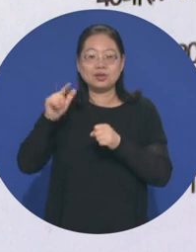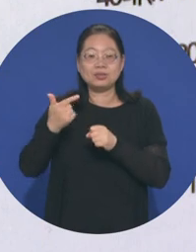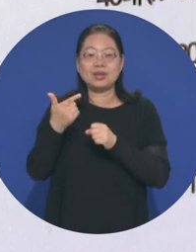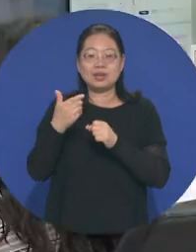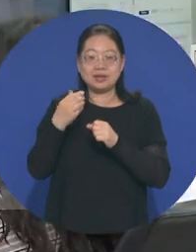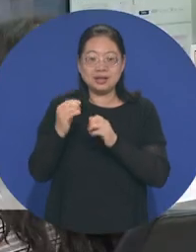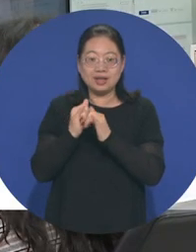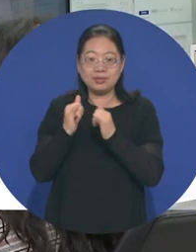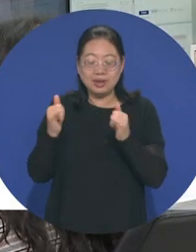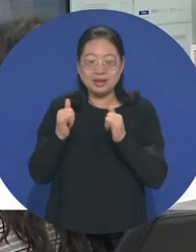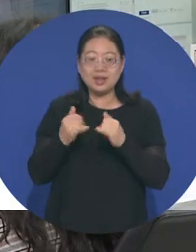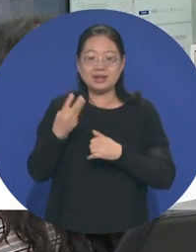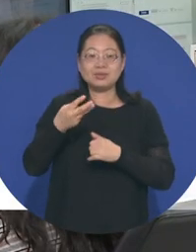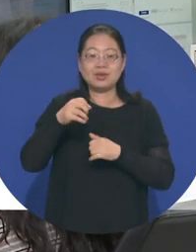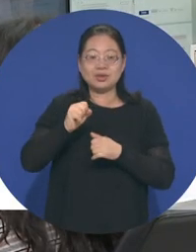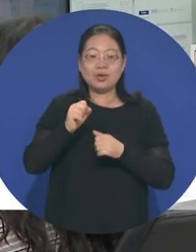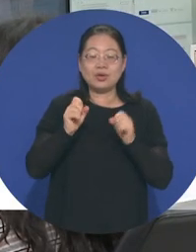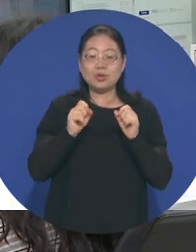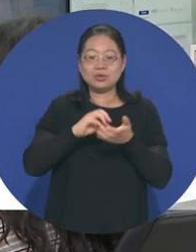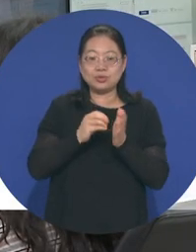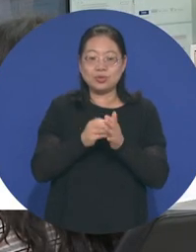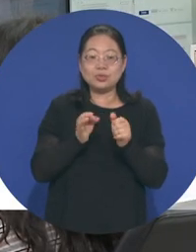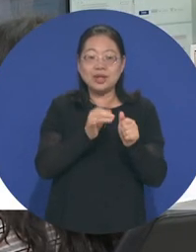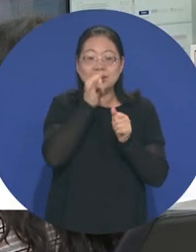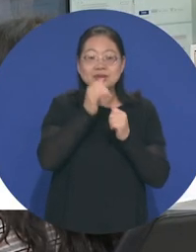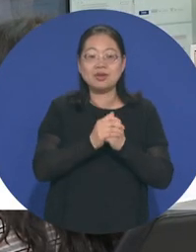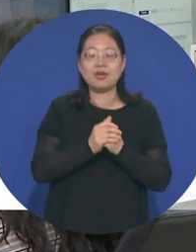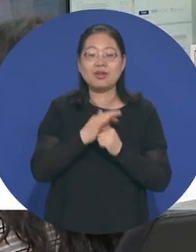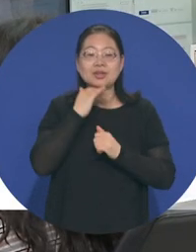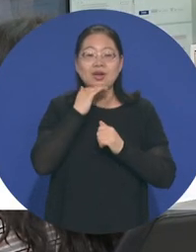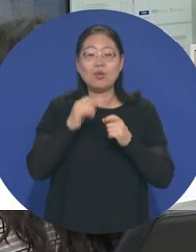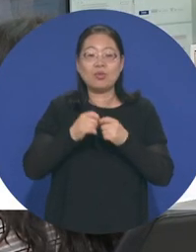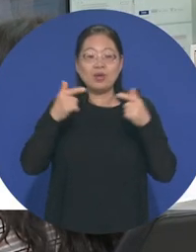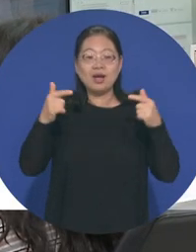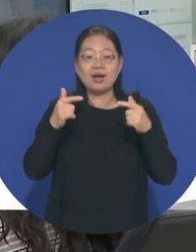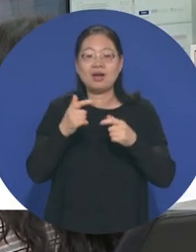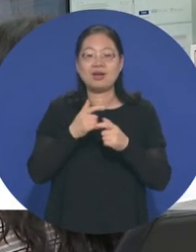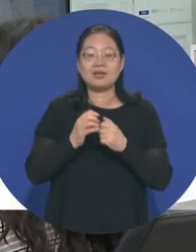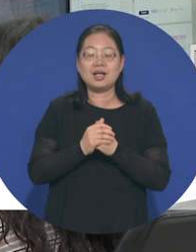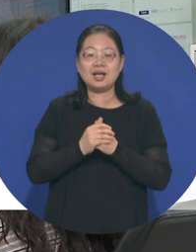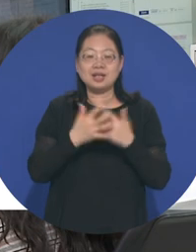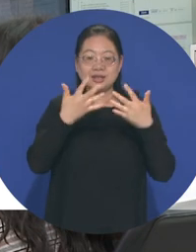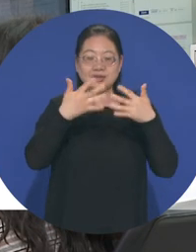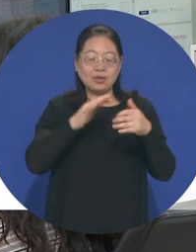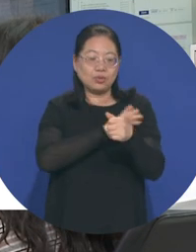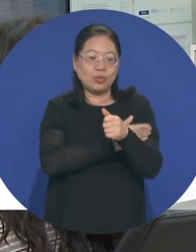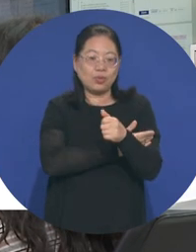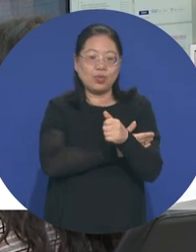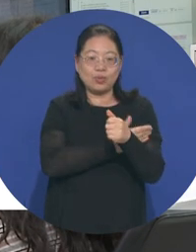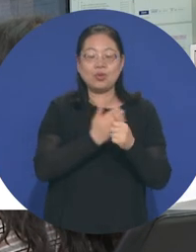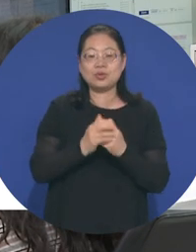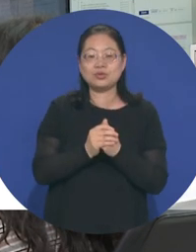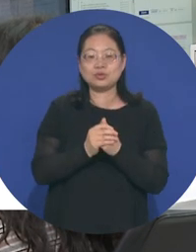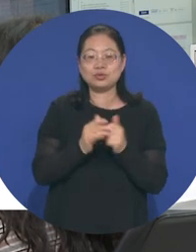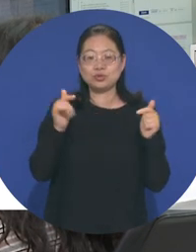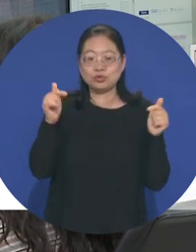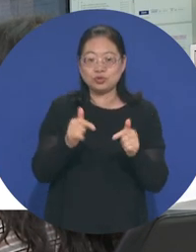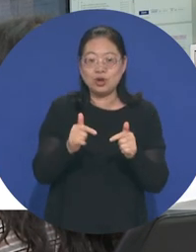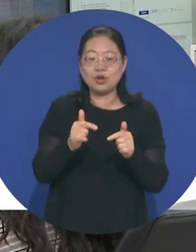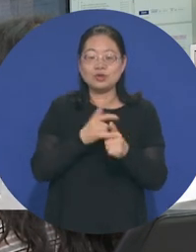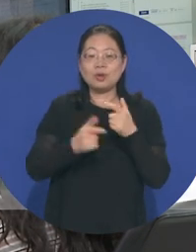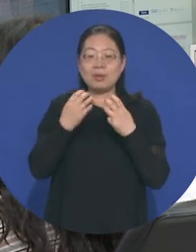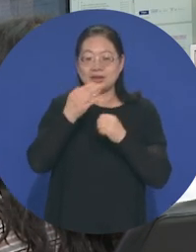공급됐습니다. 연령 확대와 자격 요건을 완화하는 등 더 많은 청년이 혜택을 받을 수 있도록 적극